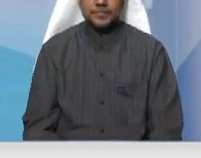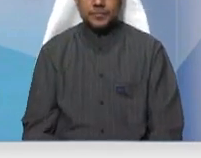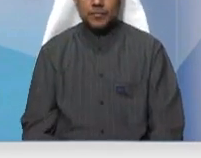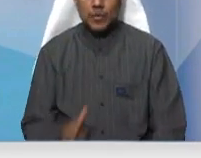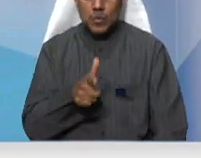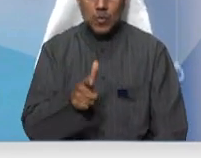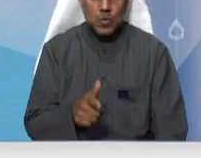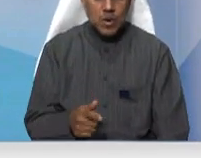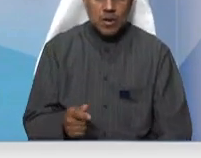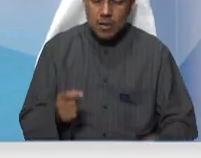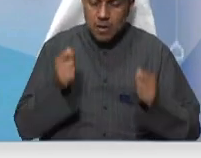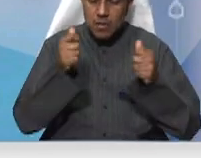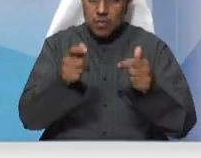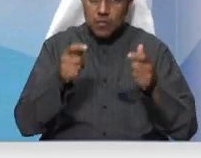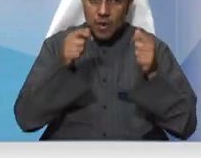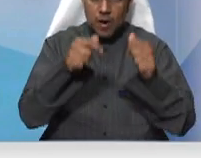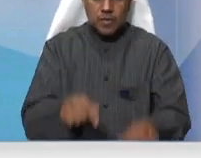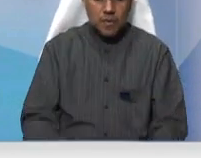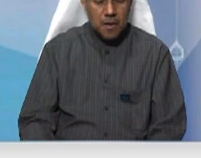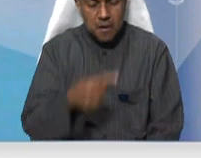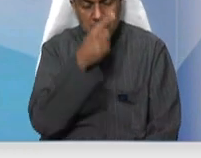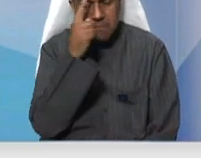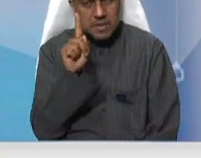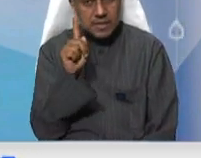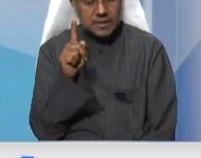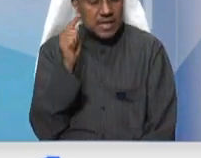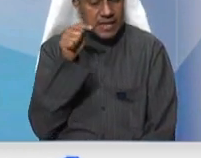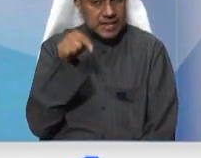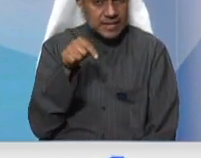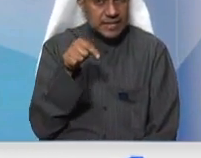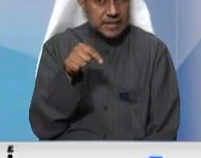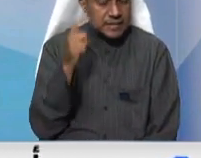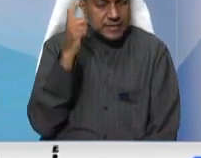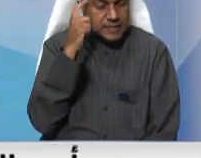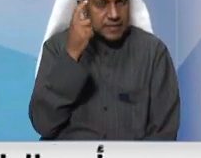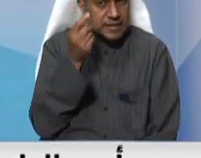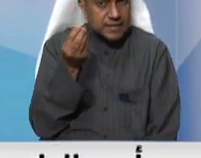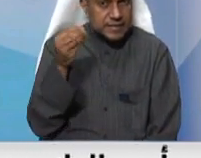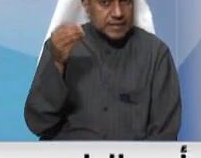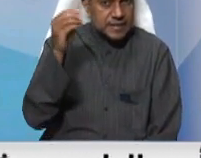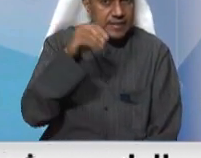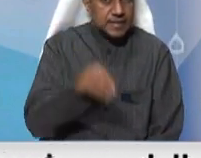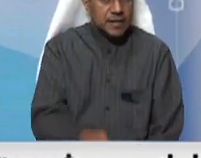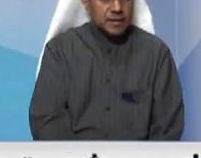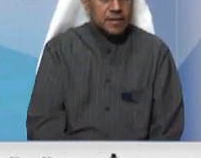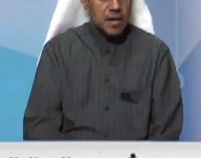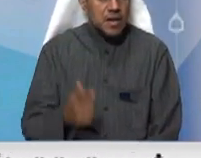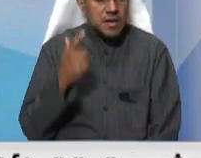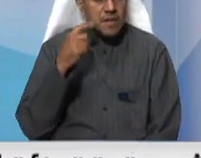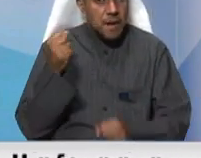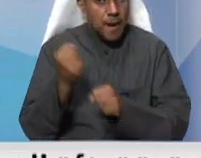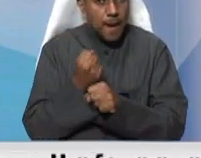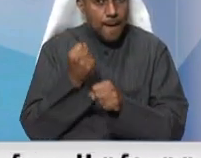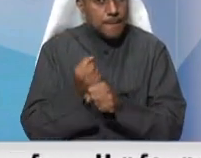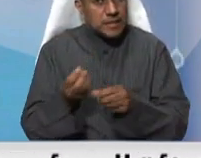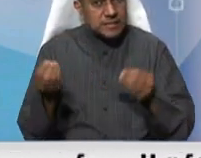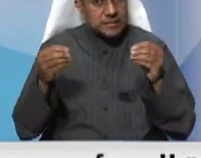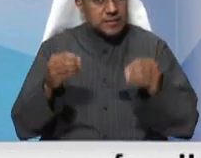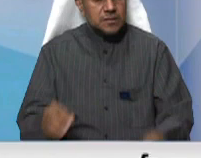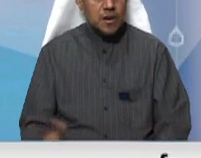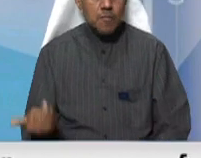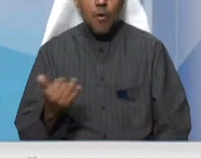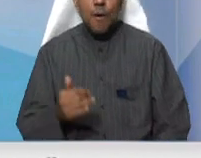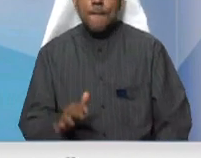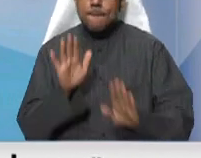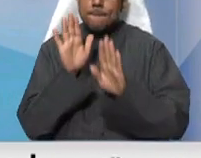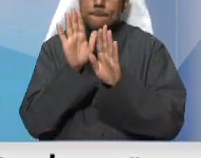الاتجاه المطلوب، ولكن المهم جدا الآن هو زيادة وتيرة وتكثيف وتيرة الإنتاج الدفاعي. نعم،